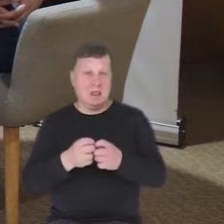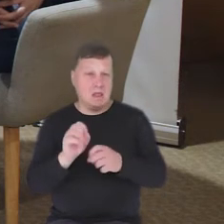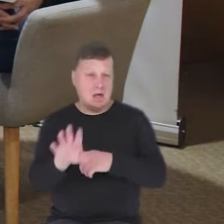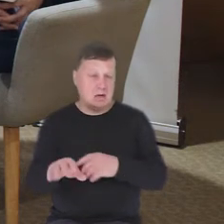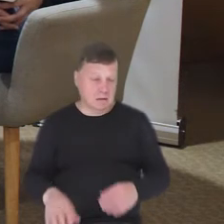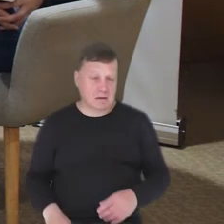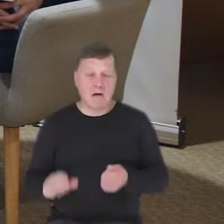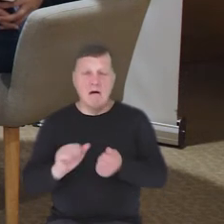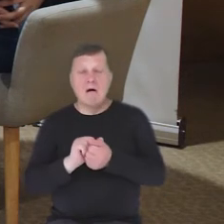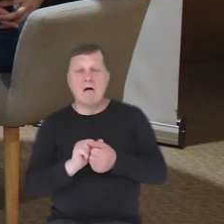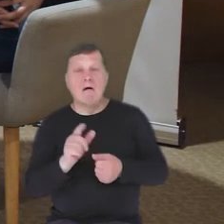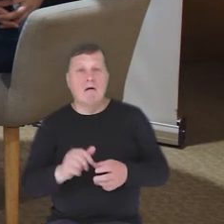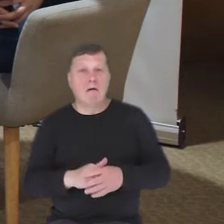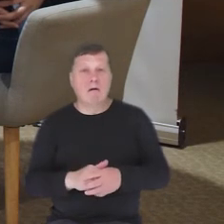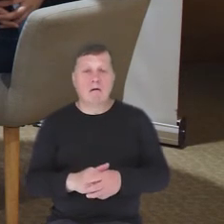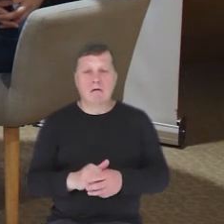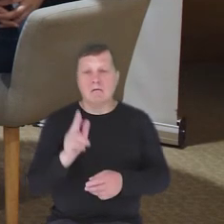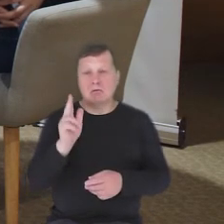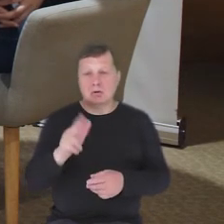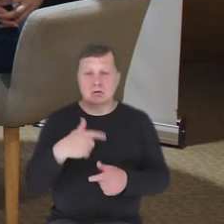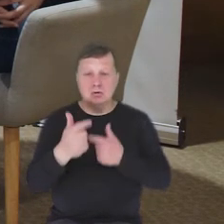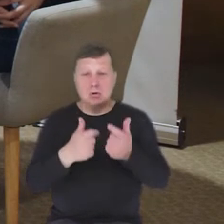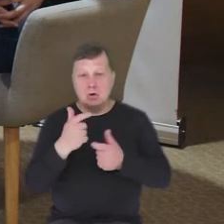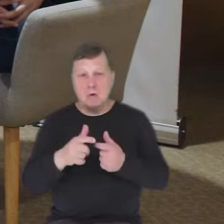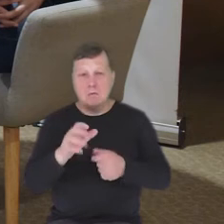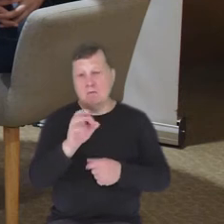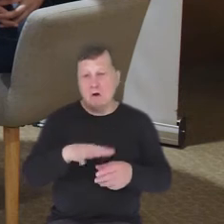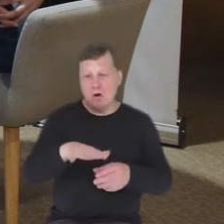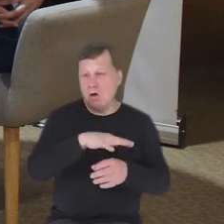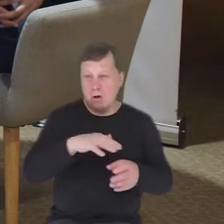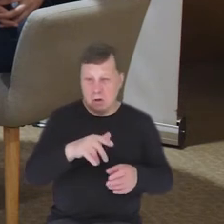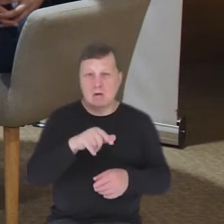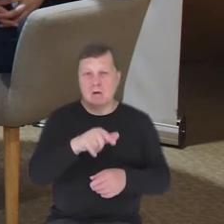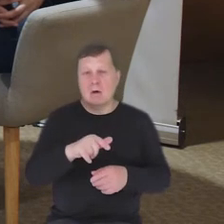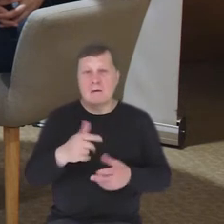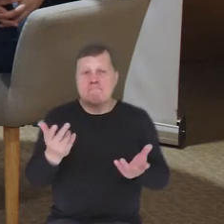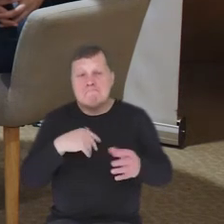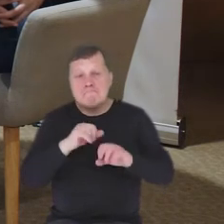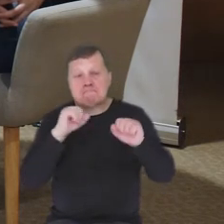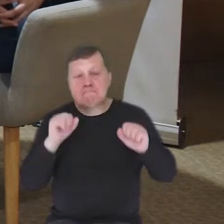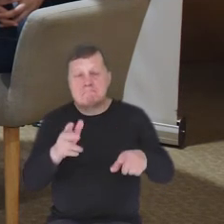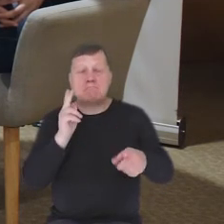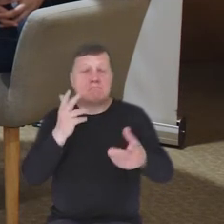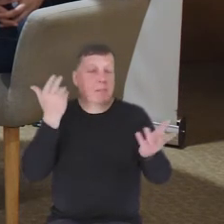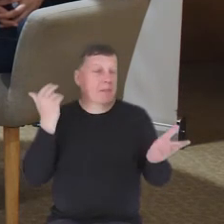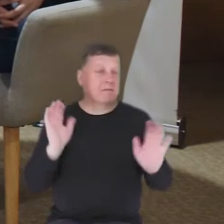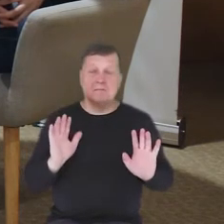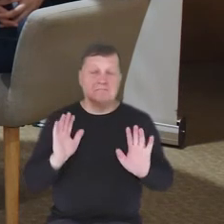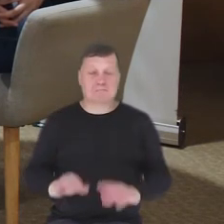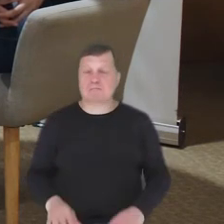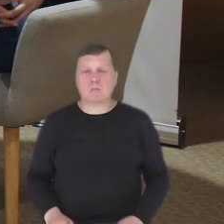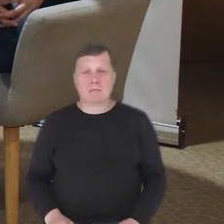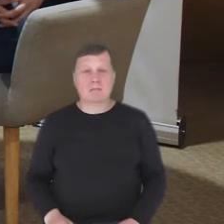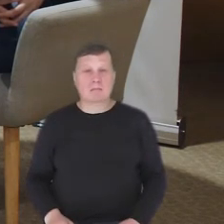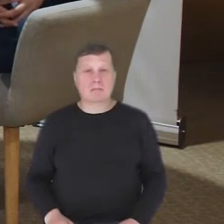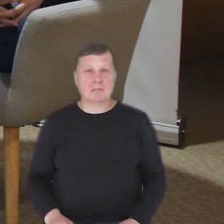ktoś robi w mrocznym jakimś swoim świecie, to oczywiście nigdy się nie dowiemy. Natomiast tutaj